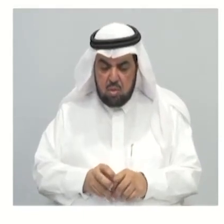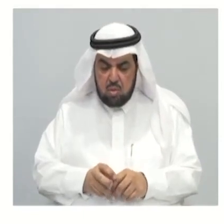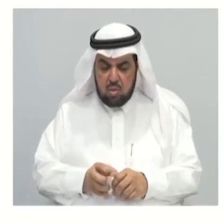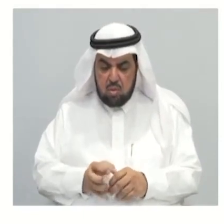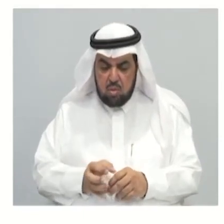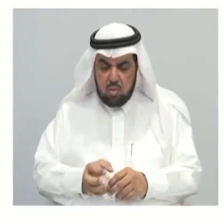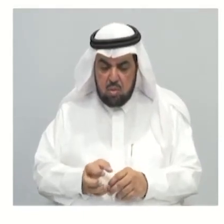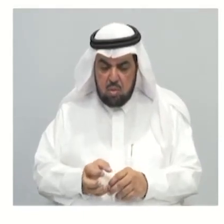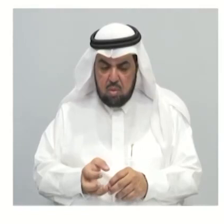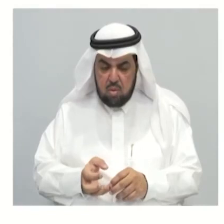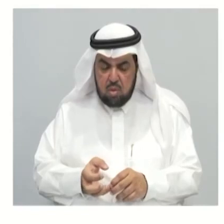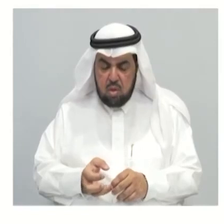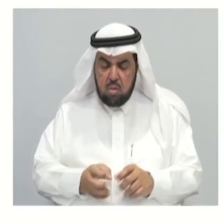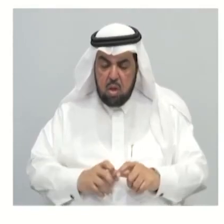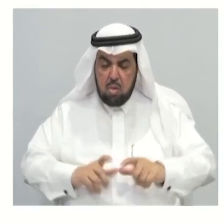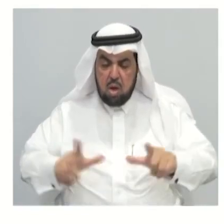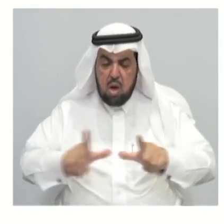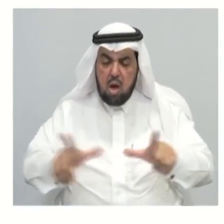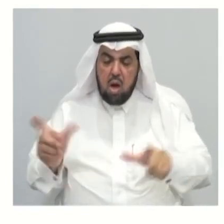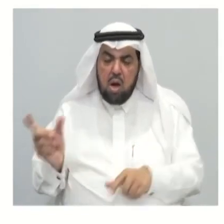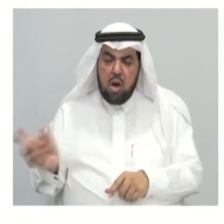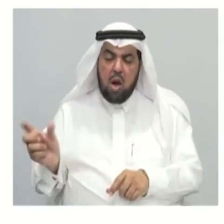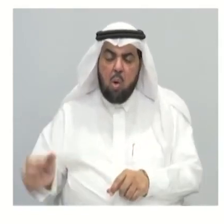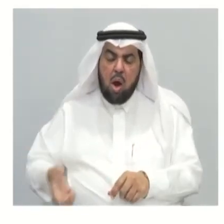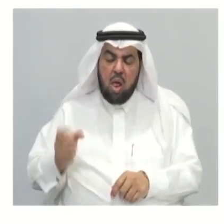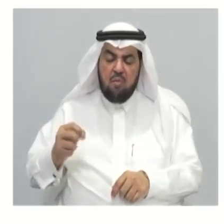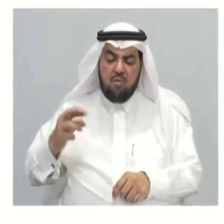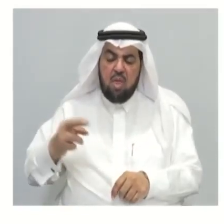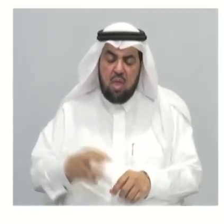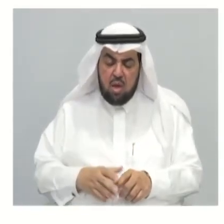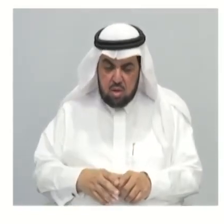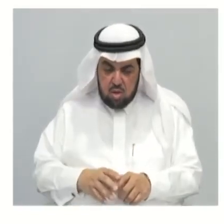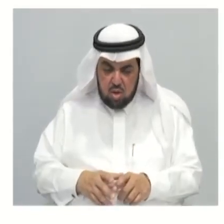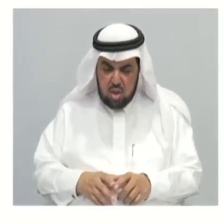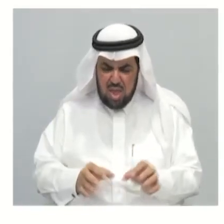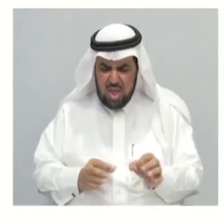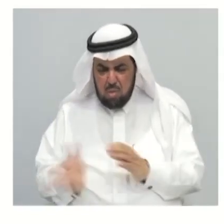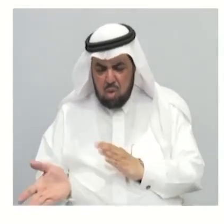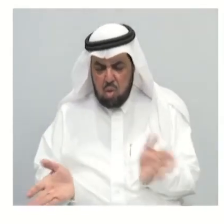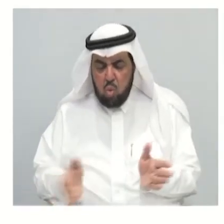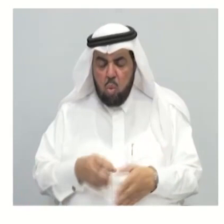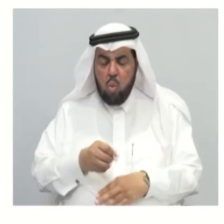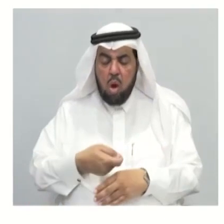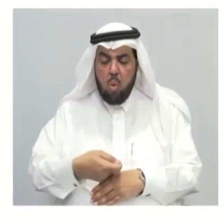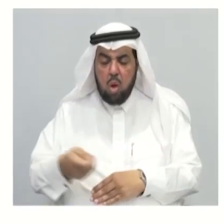العنصر من نوافذ نقوم بعمليه المحاذاه